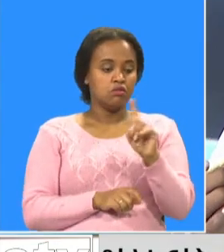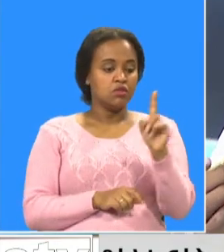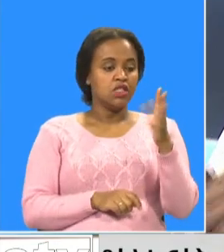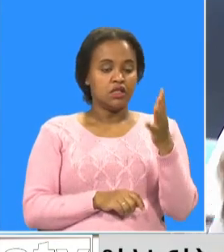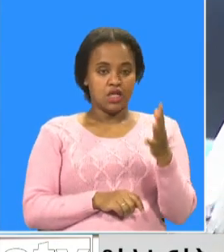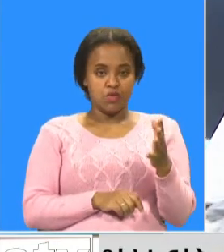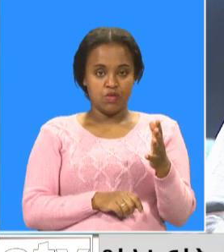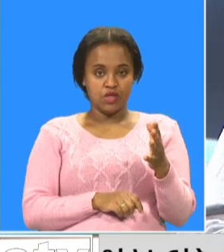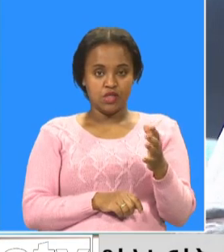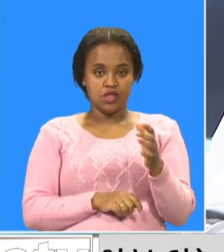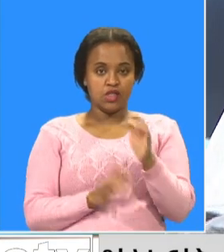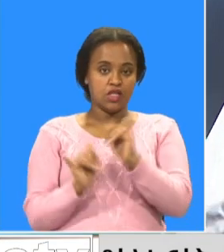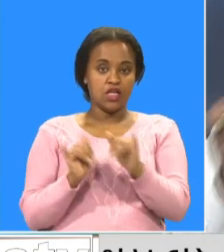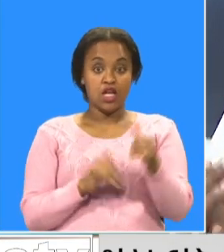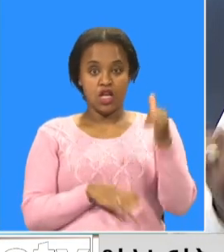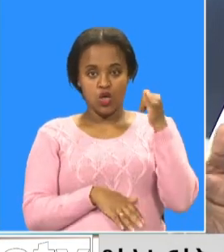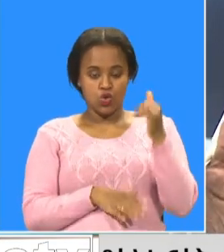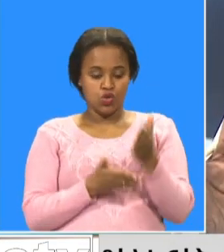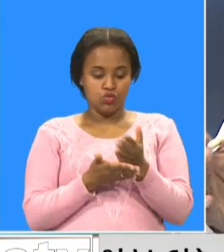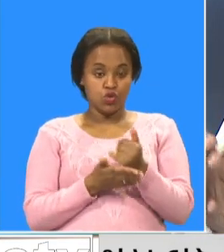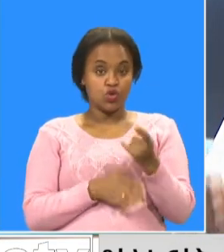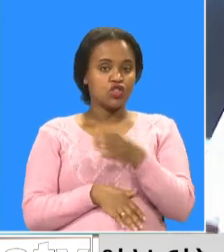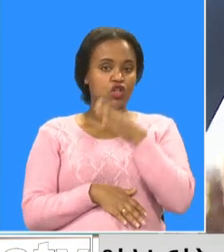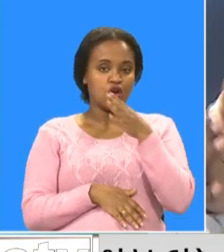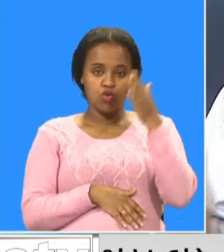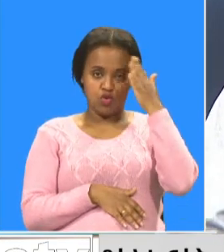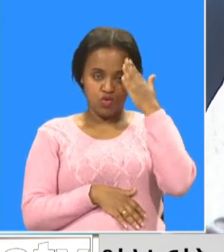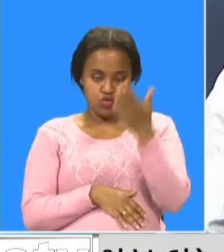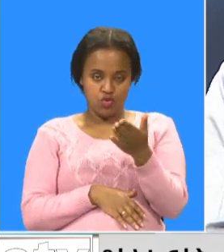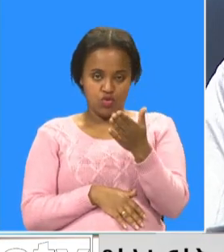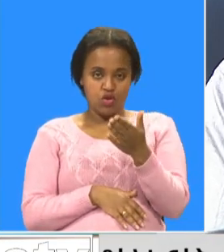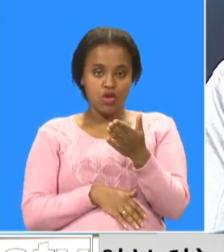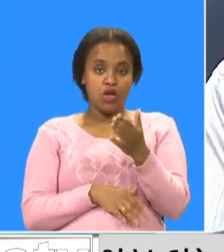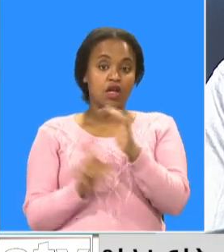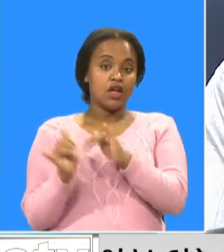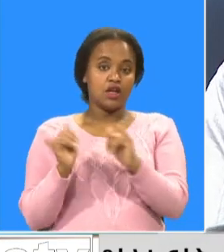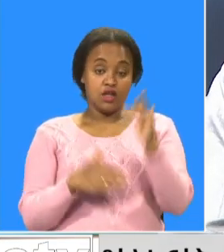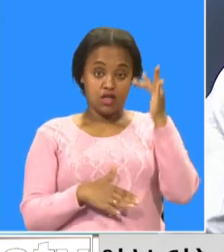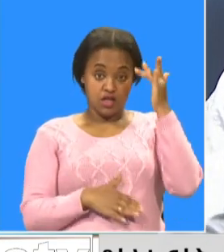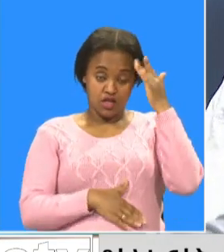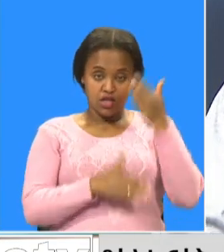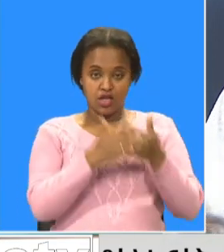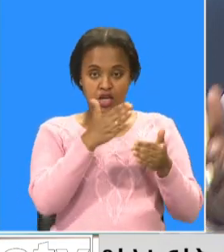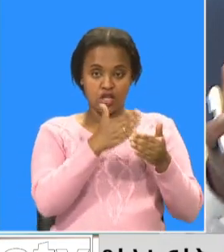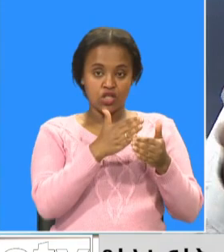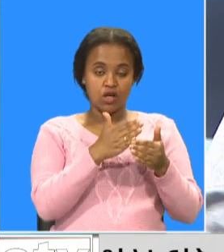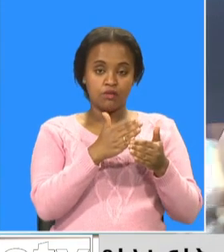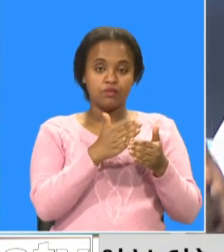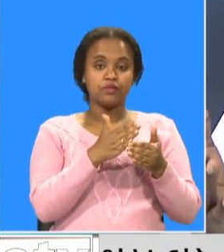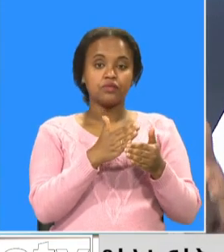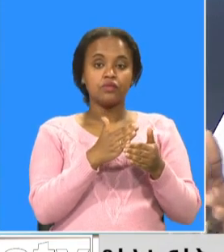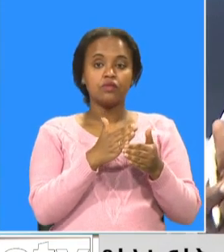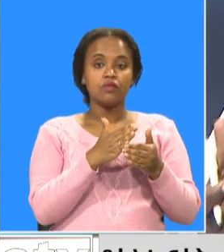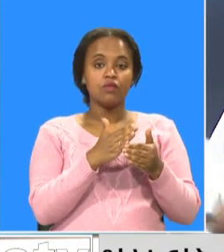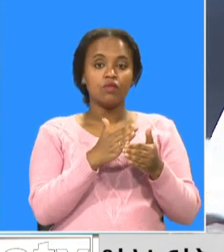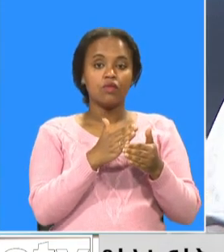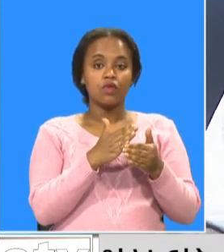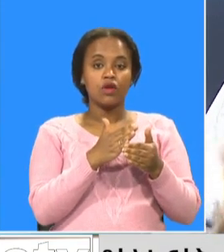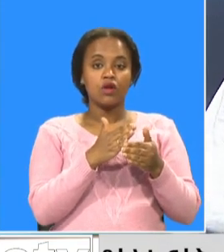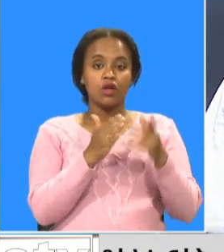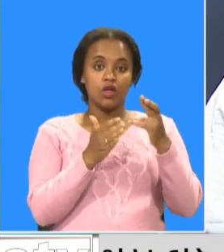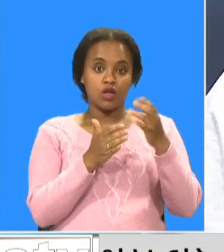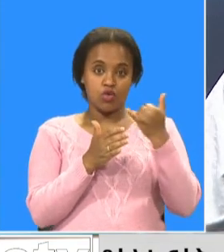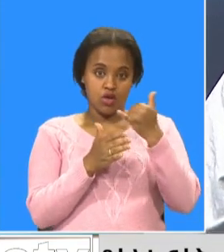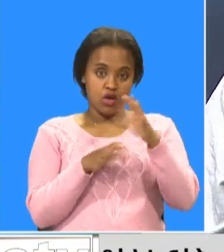እንደሚመስል እንደሌሎች ምርቶች እንዳልሆኑ ያቃሉ። as the patient levelም ደሞ ቢሆን recall declare በይደረግ